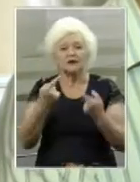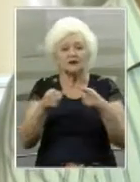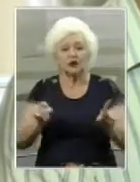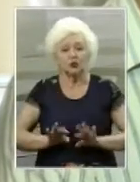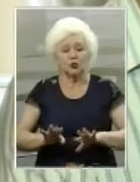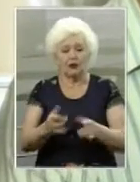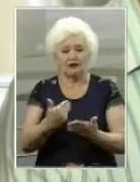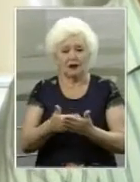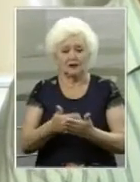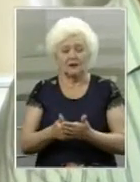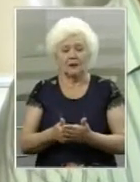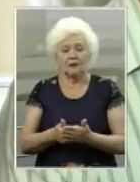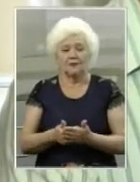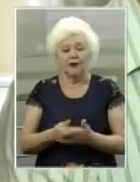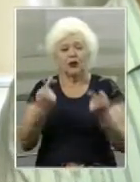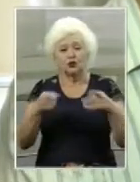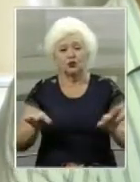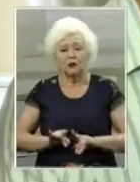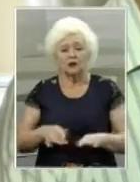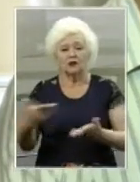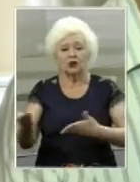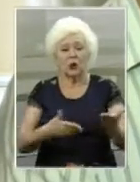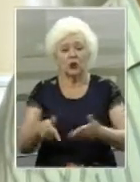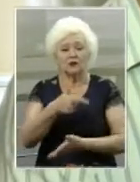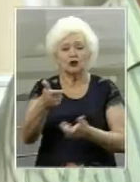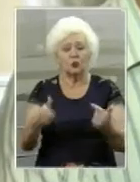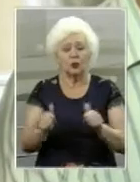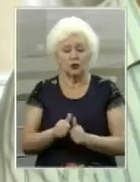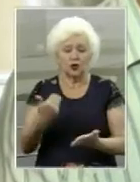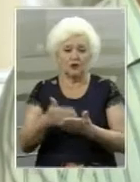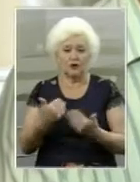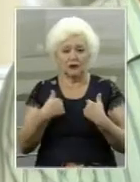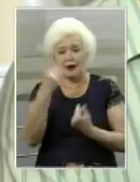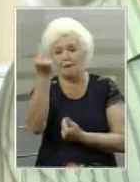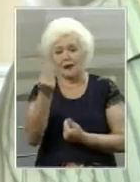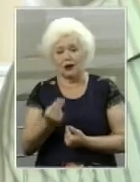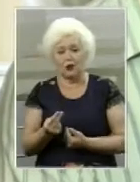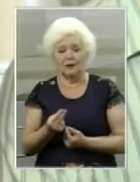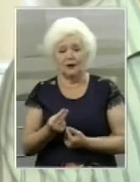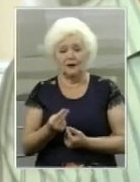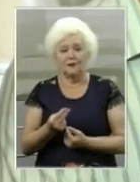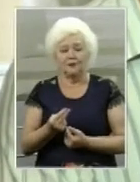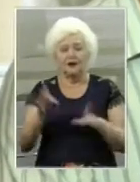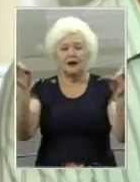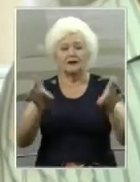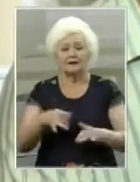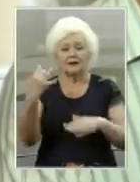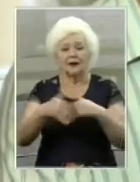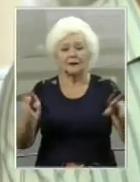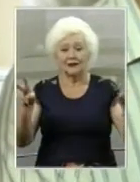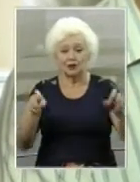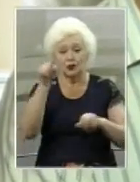раз. От другий раз ходиш по городу, от я малював ресторан «Херсон», і